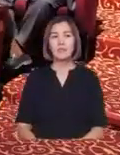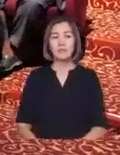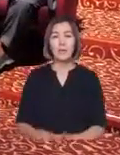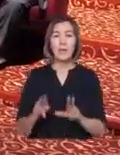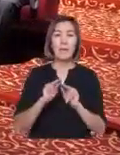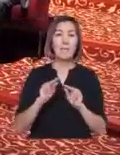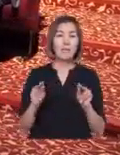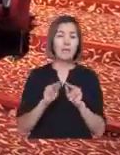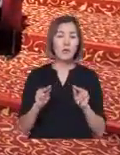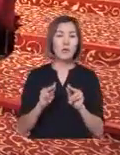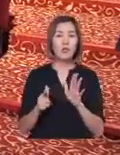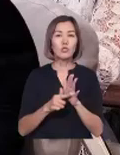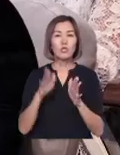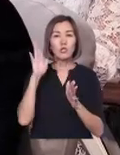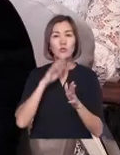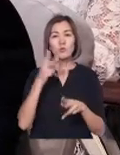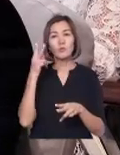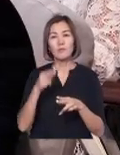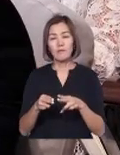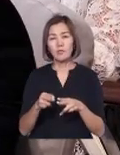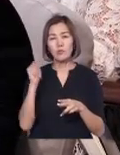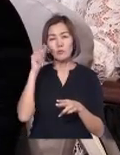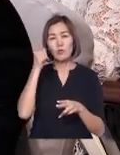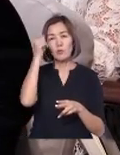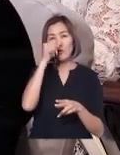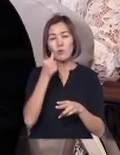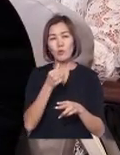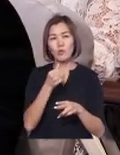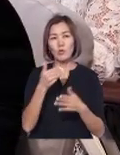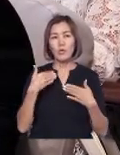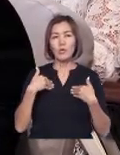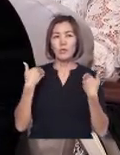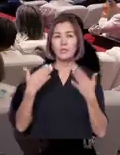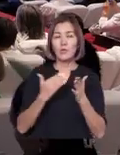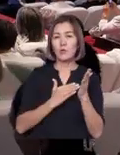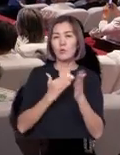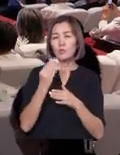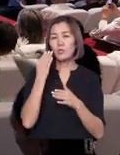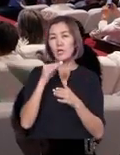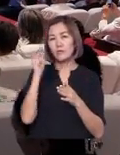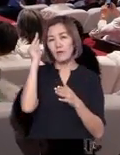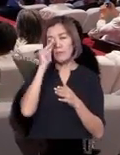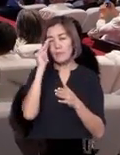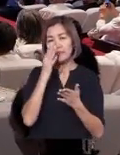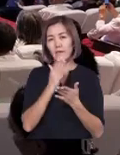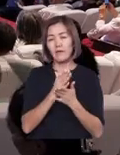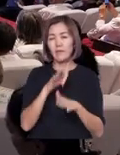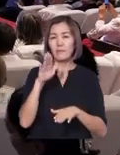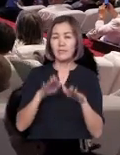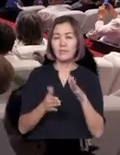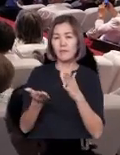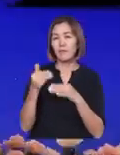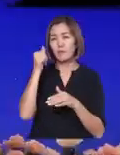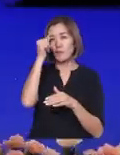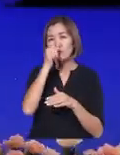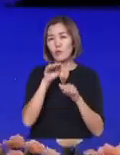Педагоги края ЖТСУ успешно завершили учебный год, продемонстрировав устойчивый рост качества образования. По сравнению с предыдущим